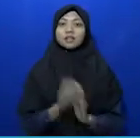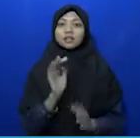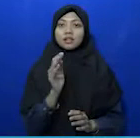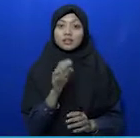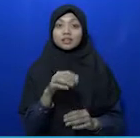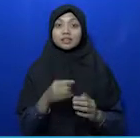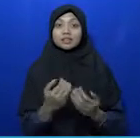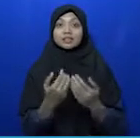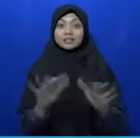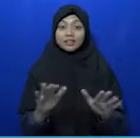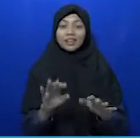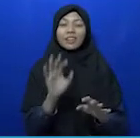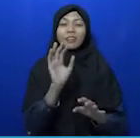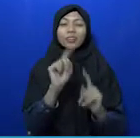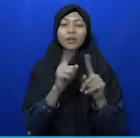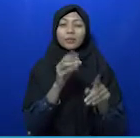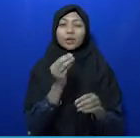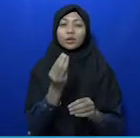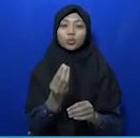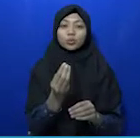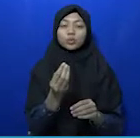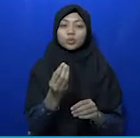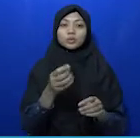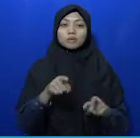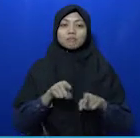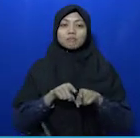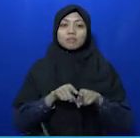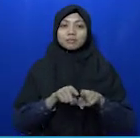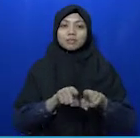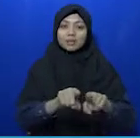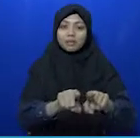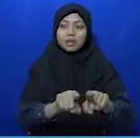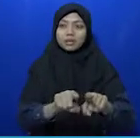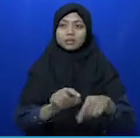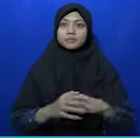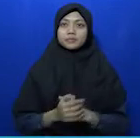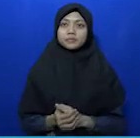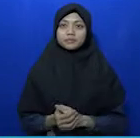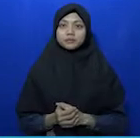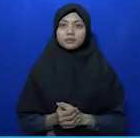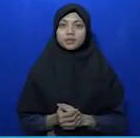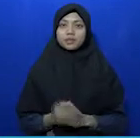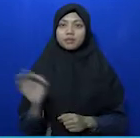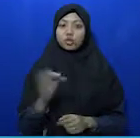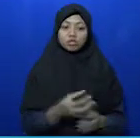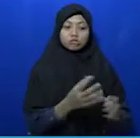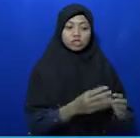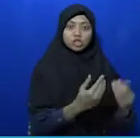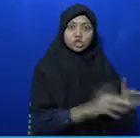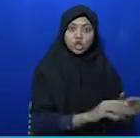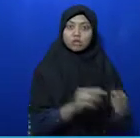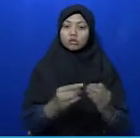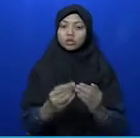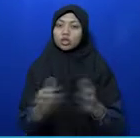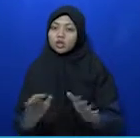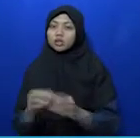paralel. Kapan waktunya, ya kita sih inginnya secepat-cepatnya. Tapi kalau teman-teman melihat